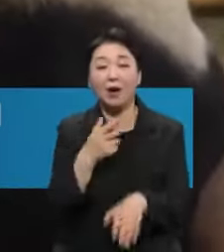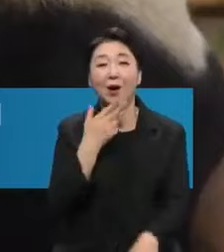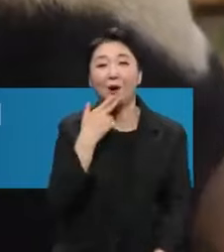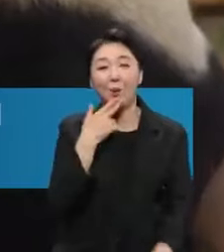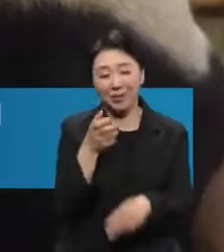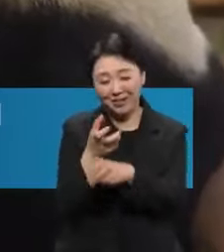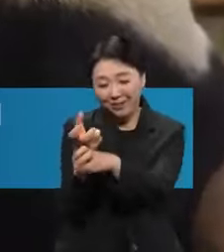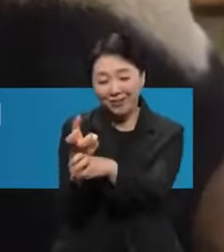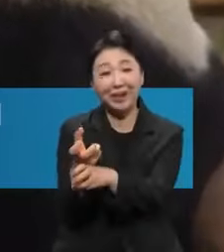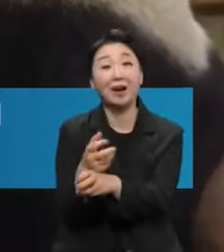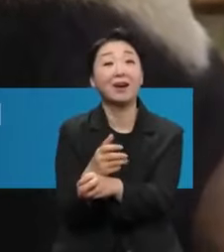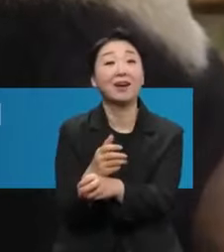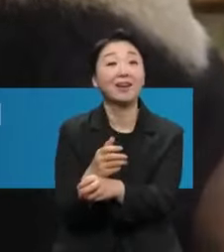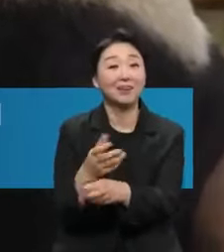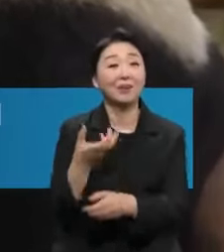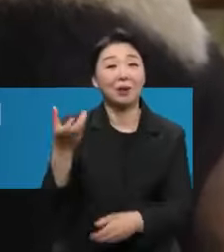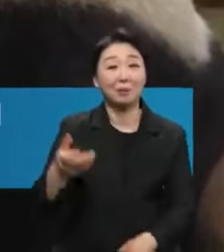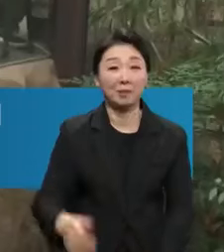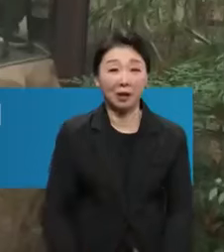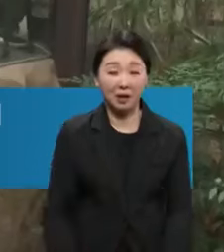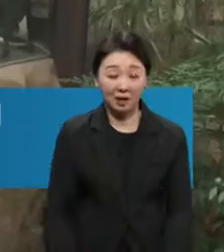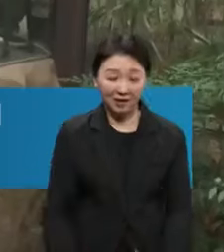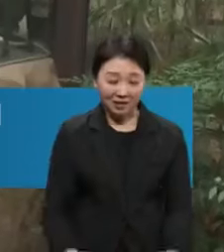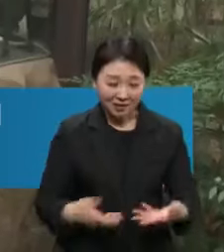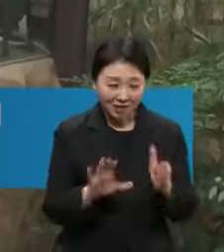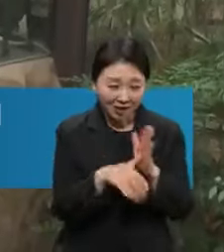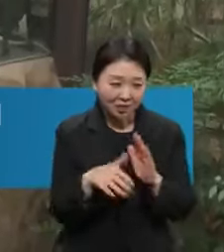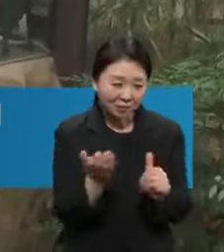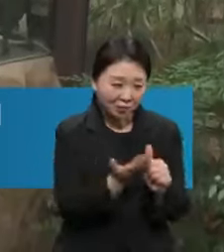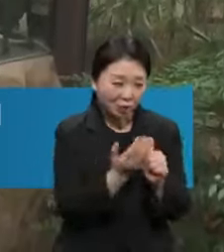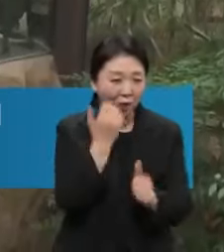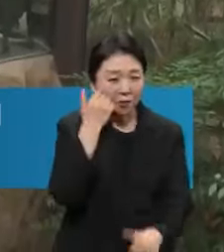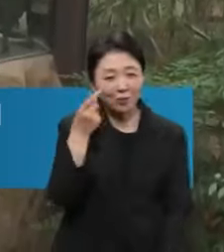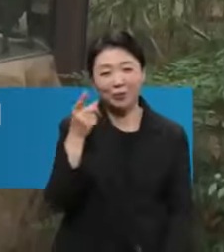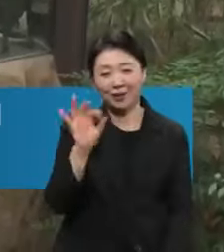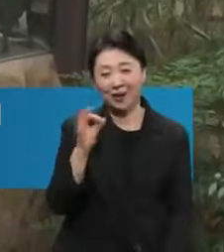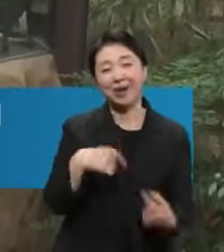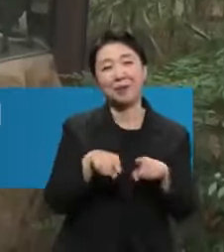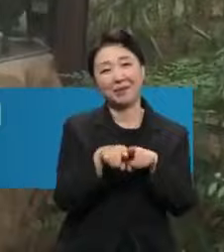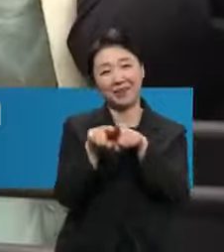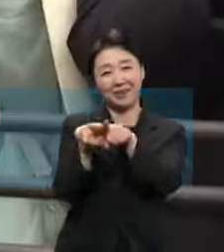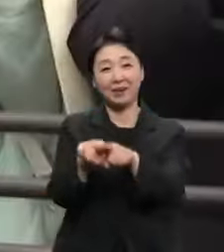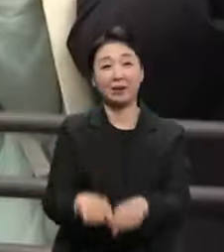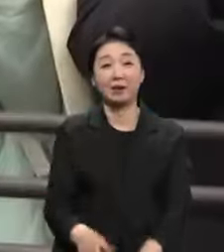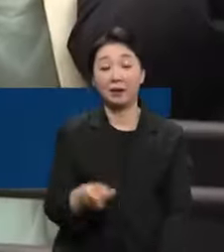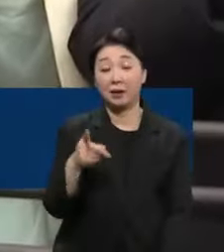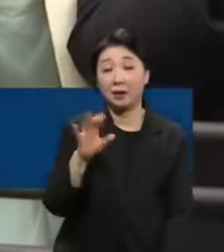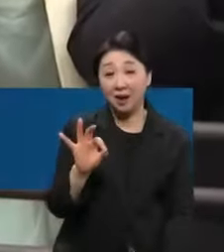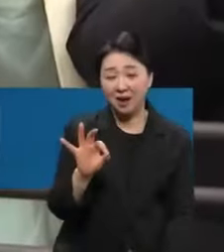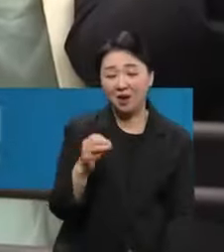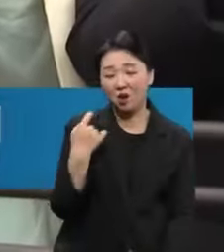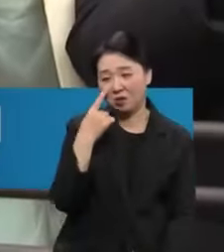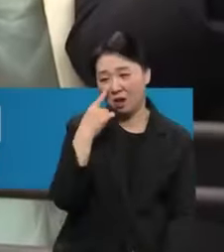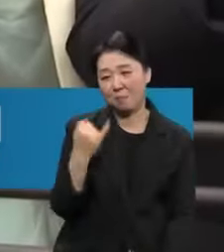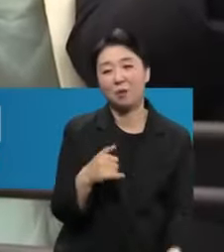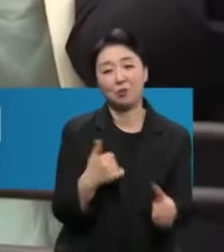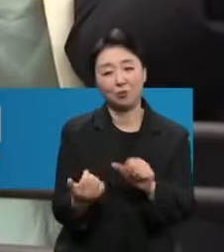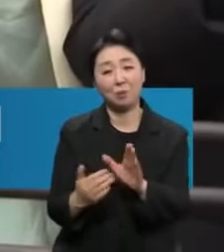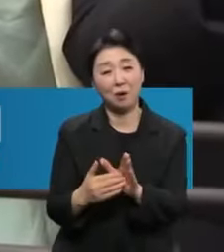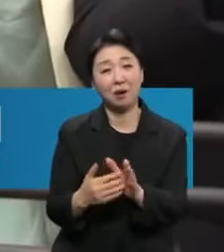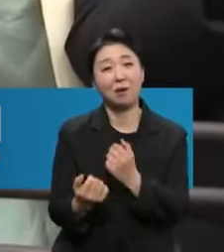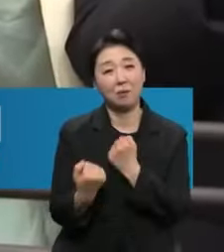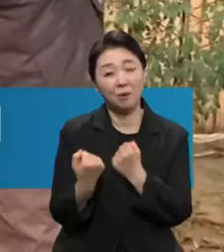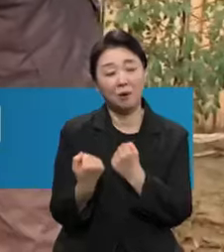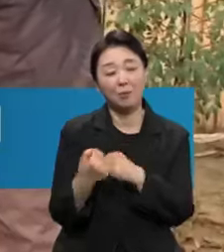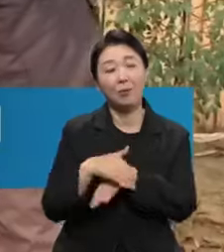비행기 엔 푸바오가 태어날 때부터 돌봐온 강철원 사육사가 동행합니다 강 사육사는 어제 모친상을 당했는데 당초